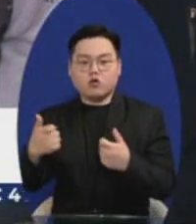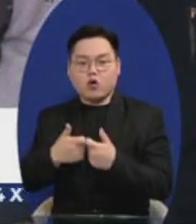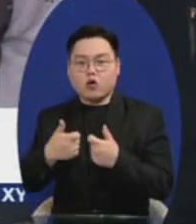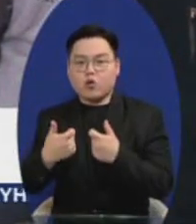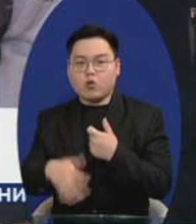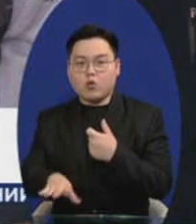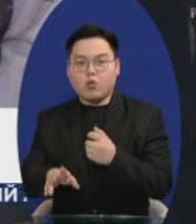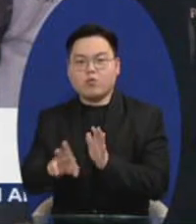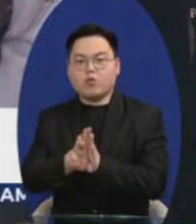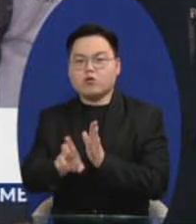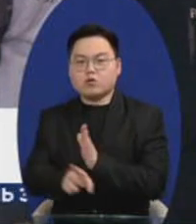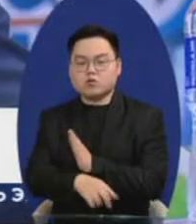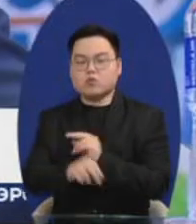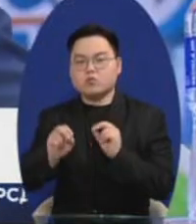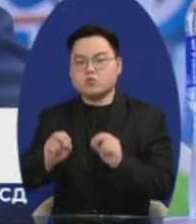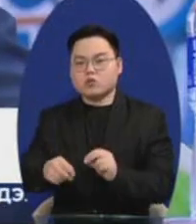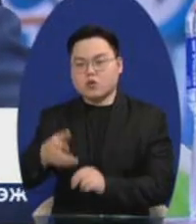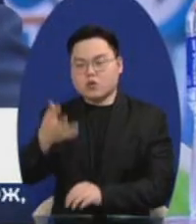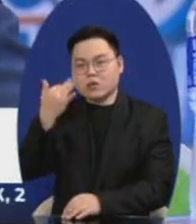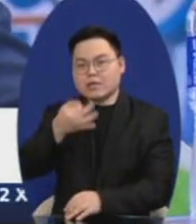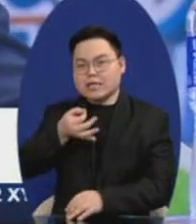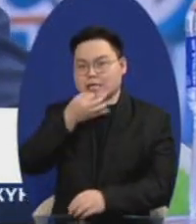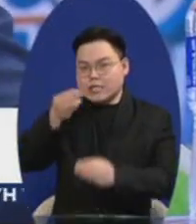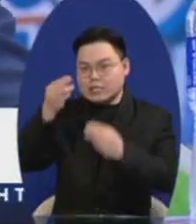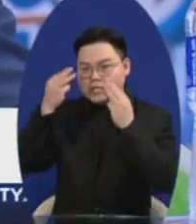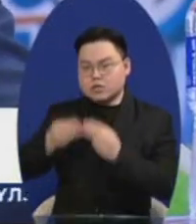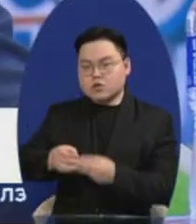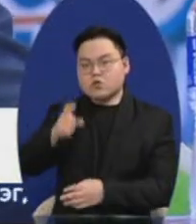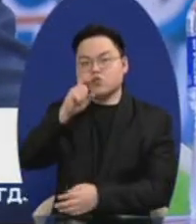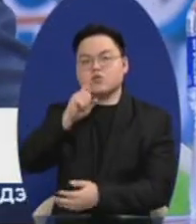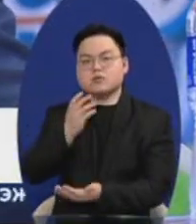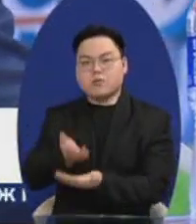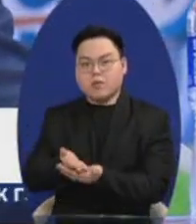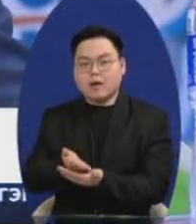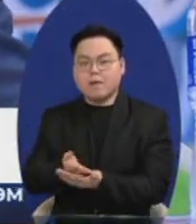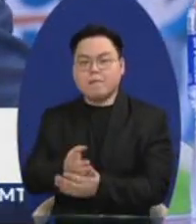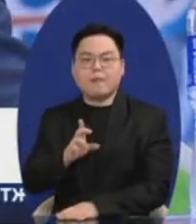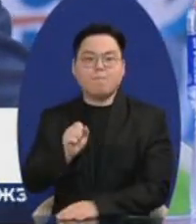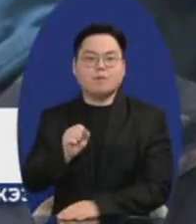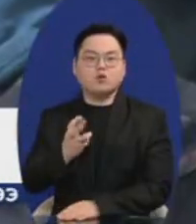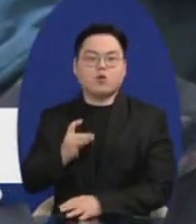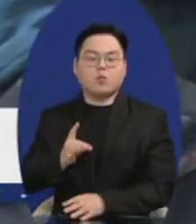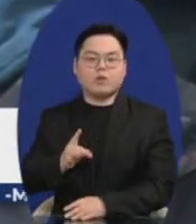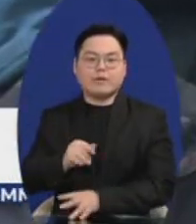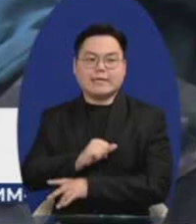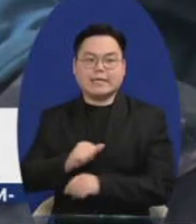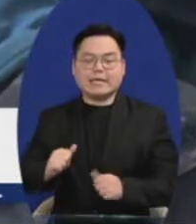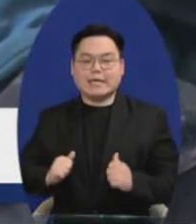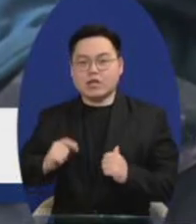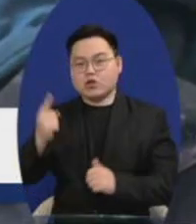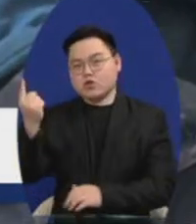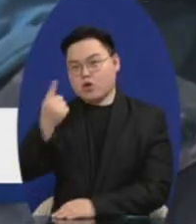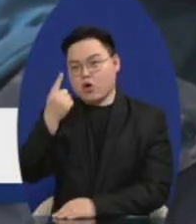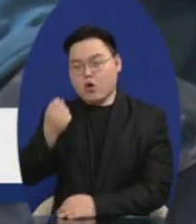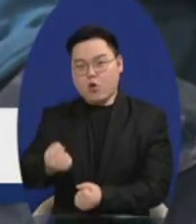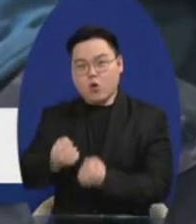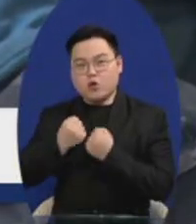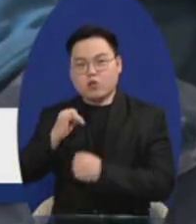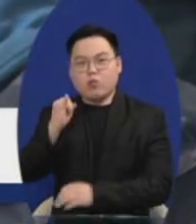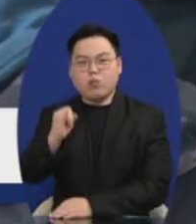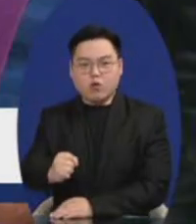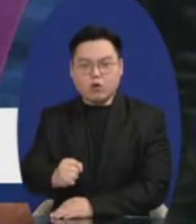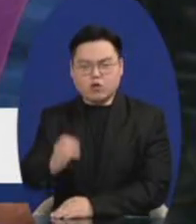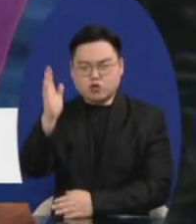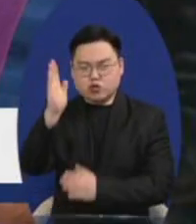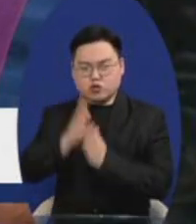нөхцөл үүснийг ойрын хугацаанд шийдвэрлэж өгөхийг хүслээ. За харин Батцөмбөр сумын иргэдийн хувьд цахилгааны хүчдэл юм уу? За мөн